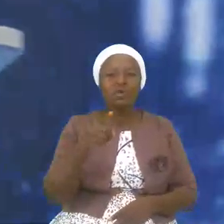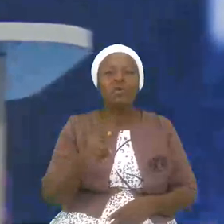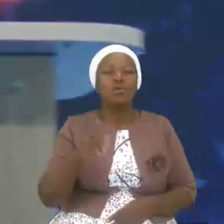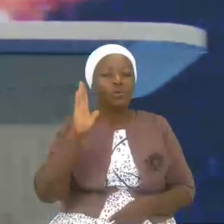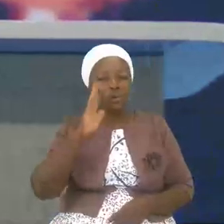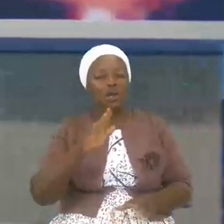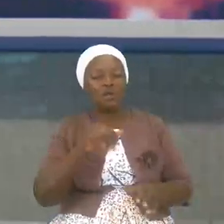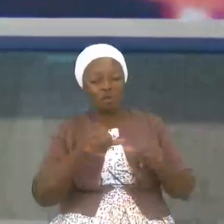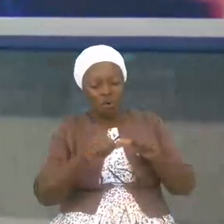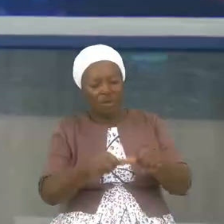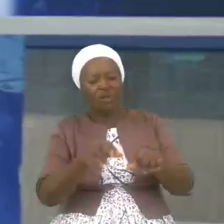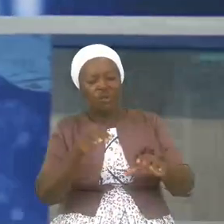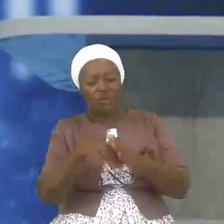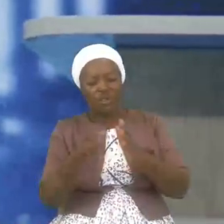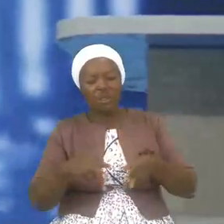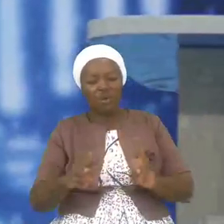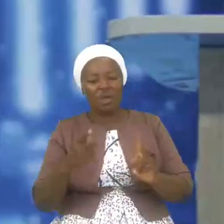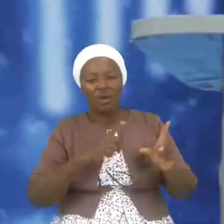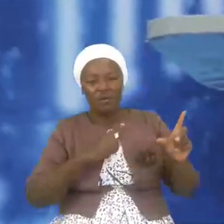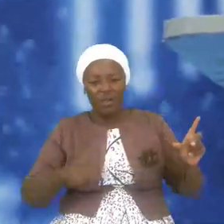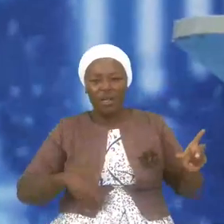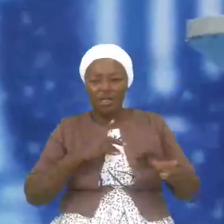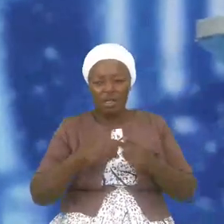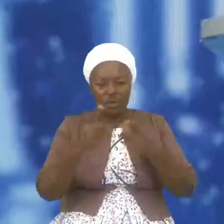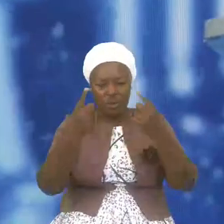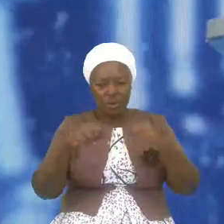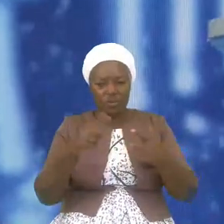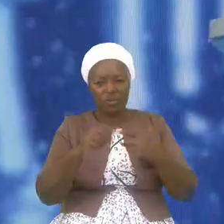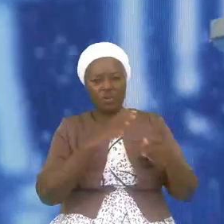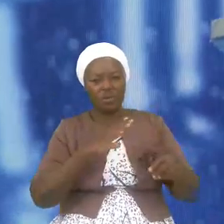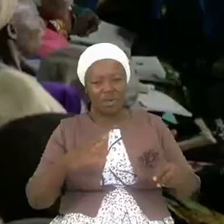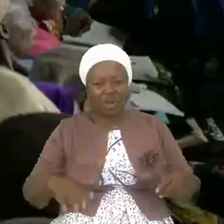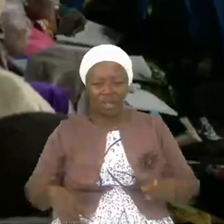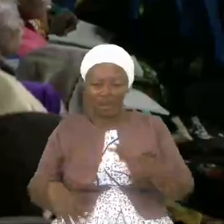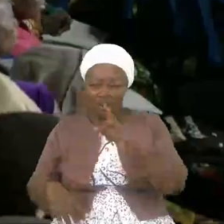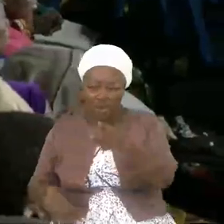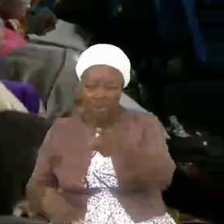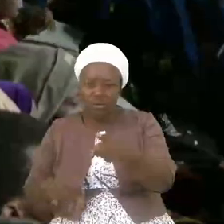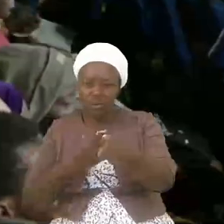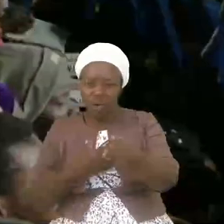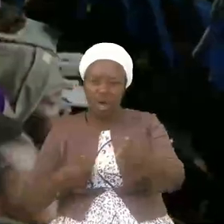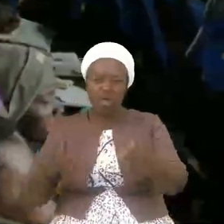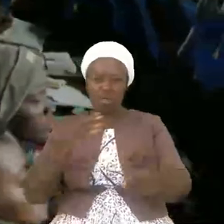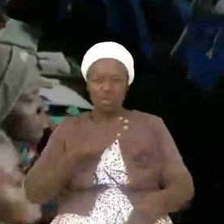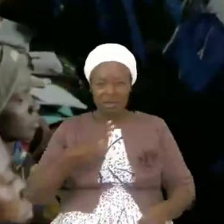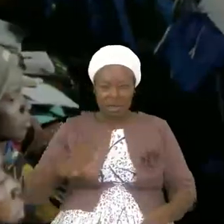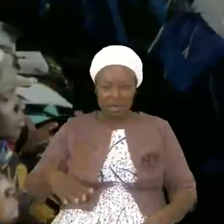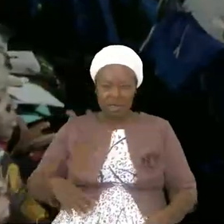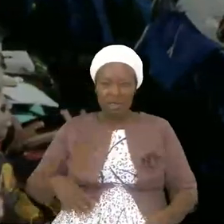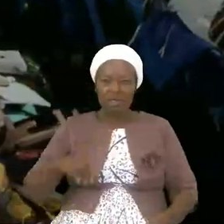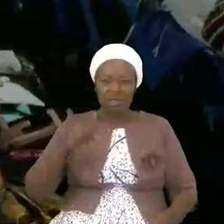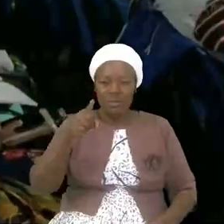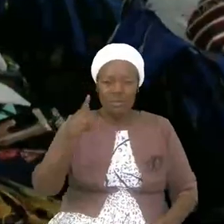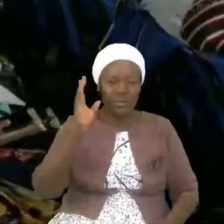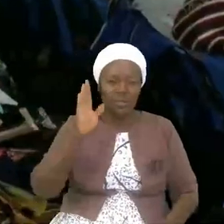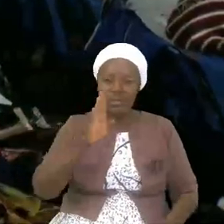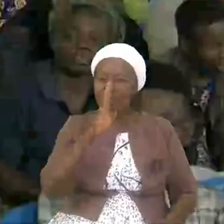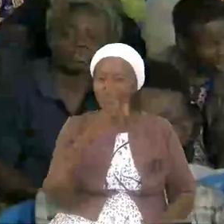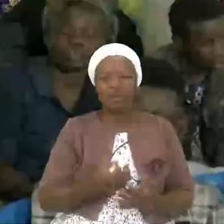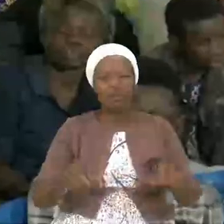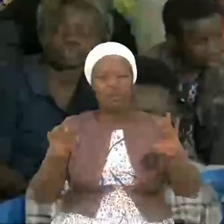continuer dans la voie du Seigneur et tu viendras à Christ. Toi et Christ, vous serez